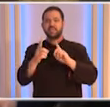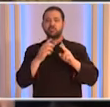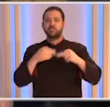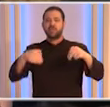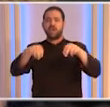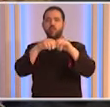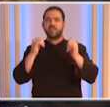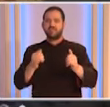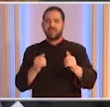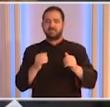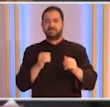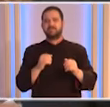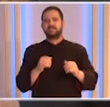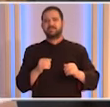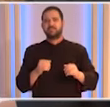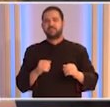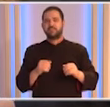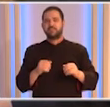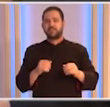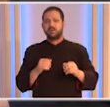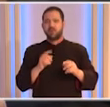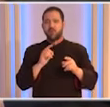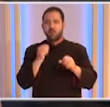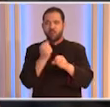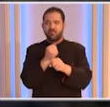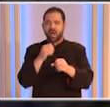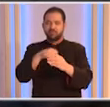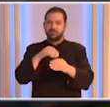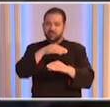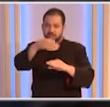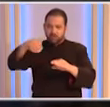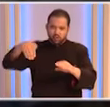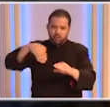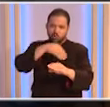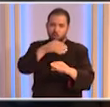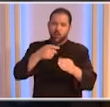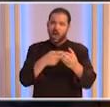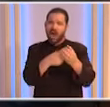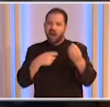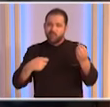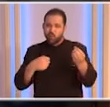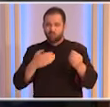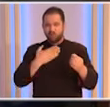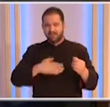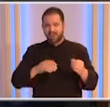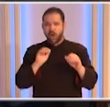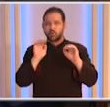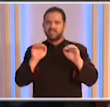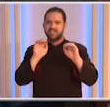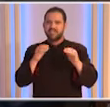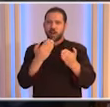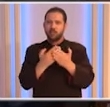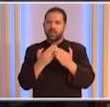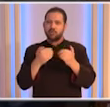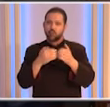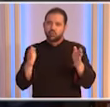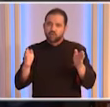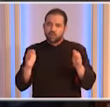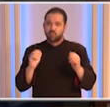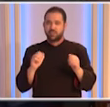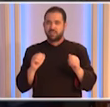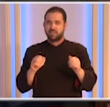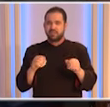găsit. Discuția noastră de astăzi se poartă în jurul avortului. Și aș vrea să vă întreb pentru